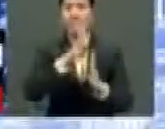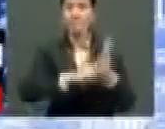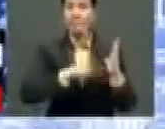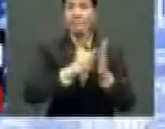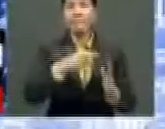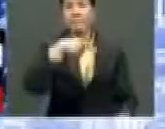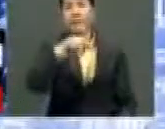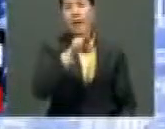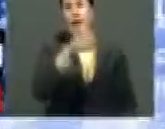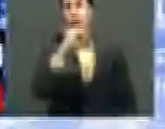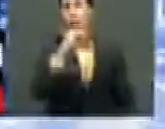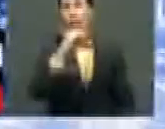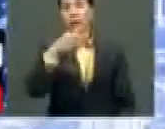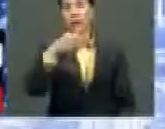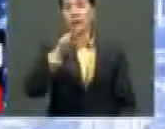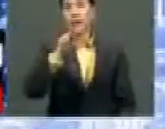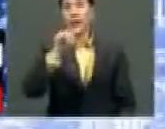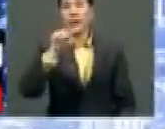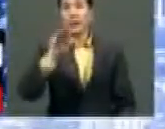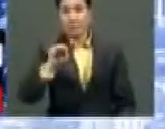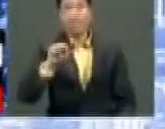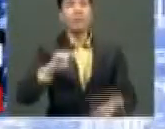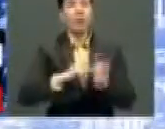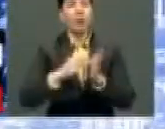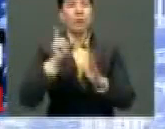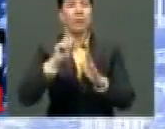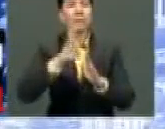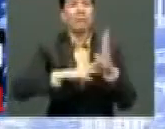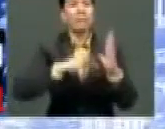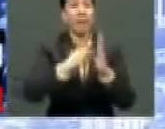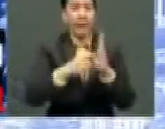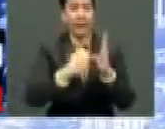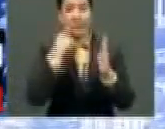มีการมีเราใช้คำว่าโปรแกรมแล้วนะครับไม่ใช่คำว่าtourismไม่ใช่คำว่า touristเลี้ยงหลายนะครับเป็นโปรแกรมเพราะว่าคนที่เข้ามาคือคนป่วยนะครับเราต้องการให้มีการดูแลผู้ป่วยที่ถือว่าเป็นคนที่กลุ่มหนึ่งที่เดินทางเข้ามาในประเทศของเราเขาพึ่งพาในระบบที่เราเรียกว่าเป็นเมดิคัลฮับซึ่งเป็นส่วนงานด้านหนึ่งธุรกิจด้านนึงก็ได้นะครับหรือเป็นกิจการด้านนึงของไทยที่มีชื่อเสียงมากๆแล้วก็จะทำให้ได้หมุนไปในเรื่องของกิจการกิจการนี้ให้ไปได้นะครับวัตถุประสงค์คือเพื่อมีระบบการกักกันตัวคอทันทีนร่วมกับการรักษาพยาบาลให้ได้นะครับกลุ่มเป้าหมายก็คือผู้ที่ผู้ป่วยหรือผู้ติดตามชาวต่างชาติที่จะเป็นนักเข้ามารับการรักษาในโรงพยาบาลเท่านั้นตามเฉพาะกลุ่มโรคนะครับแล้วก็เดินทางด้วยสายการบินและรับผิดชอบให้จ่ายเอง